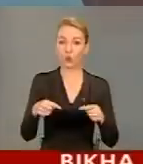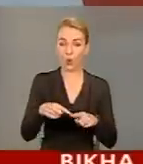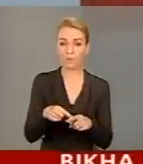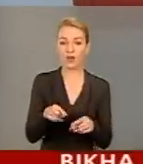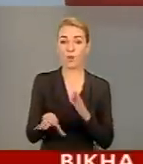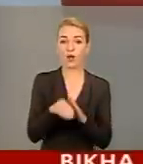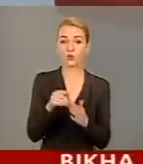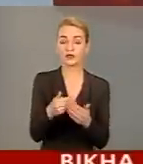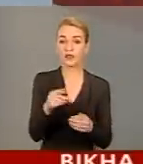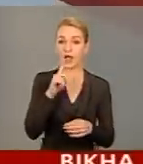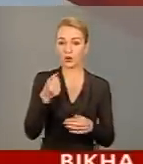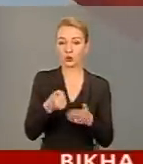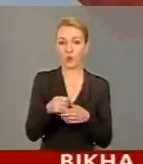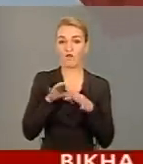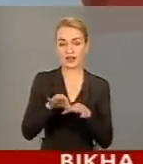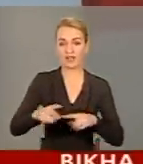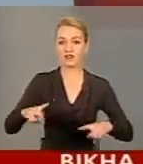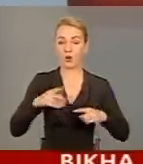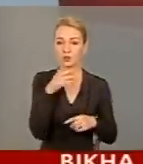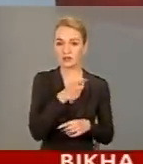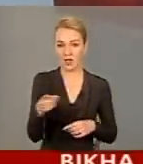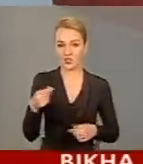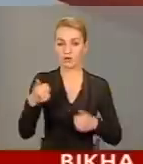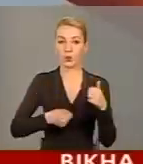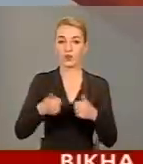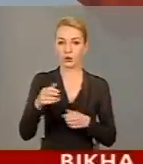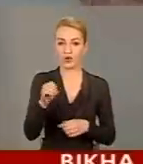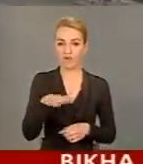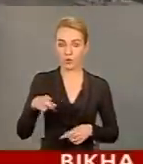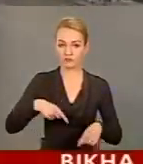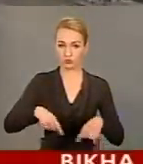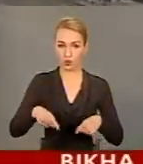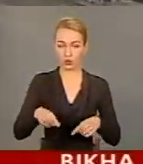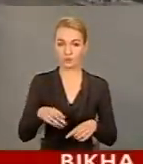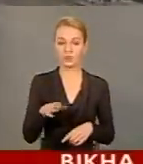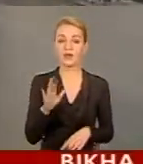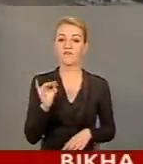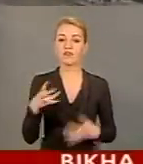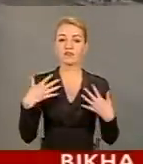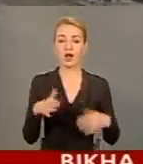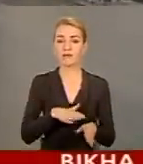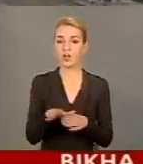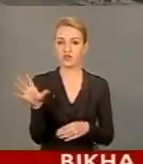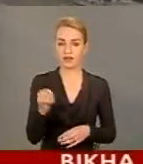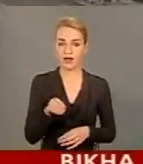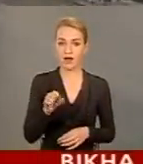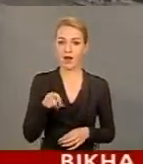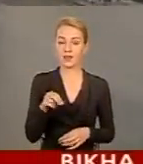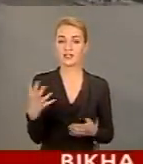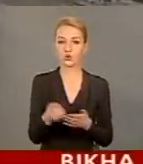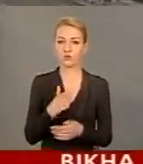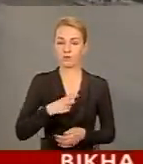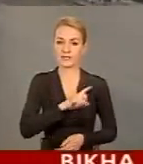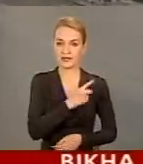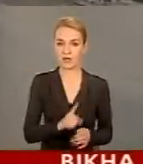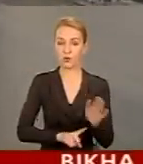за рік до проведення фінальної стадії Чемпіонату Європи з футболу. Він втратив майже все, але знайшов собі сили